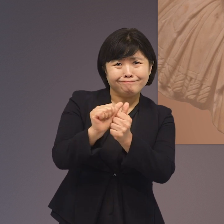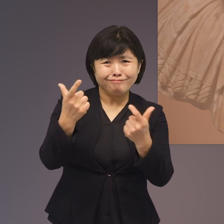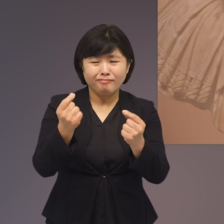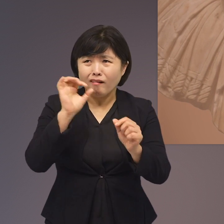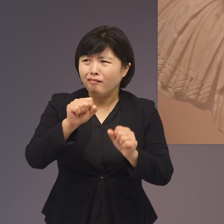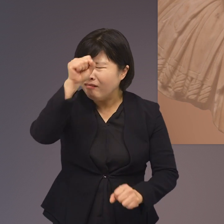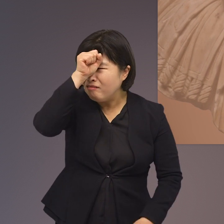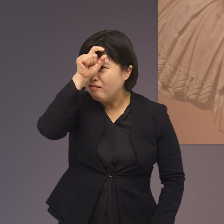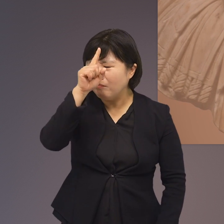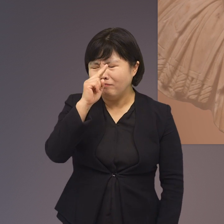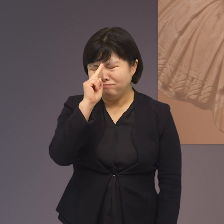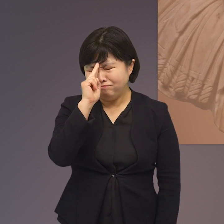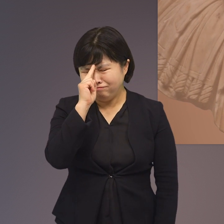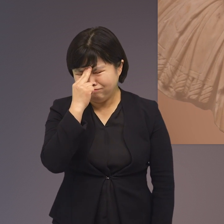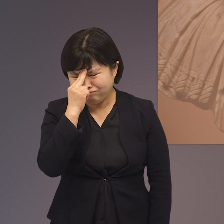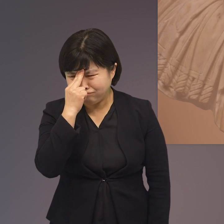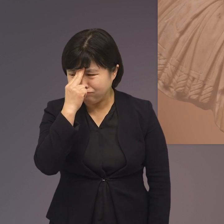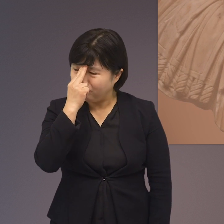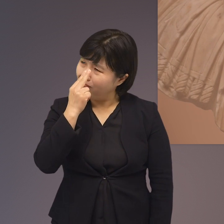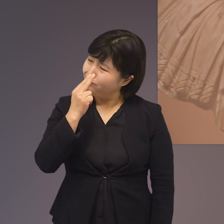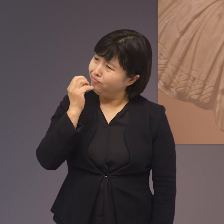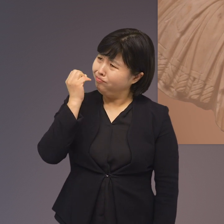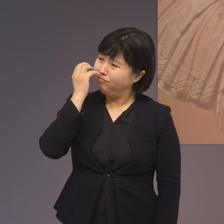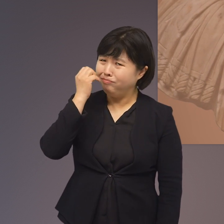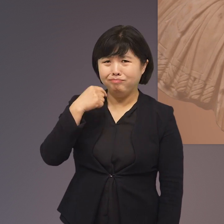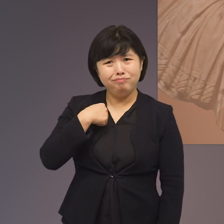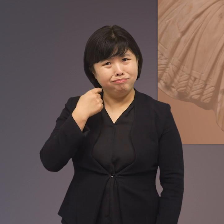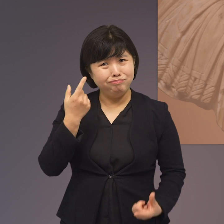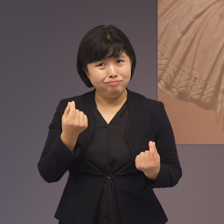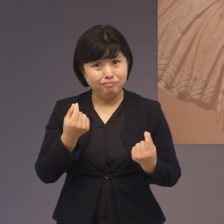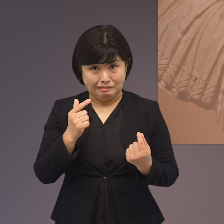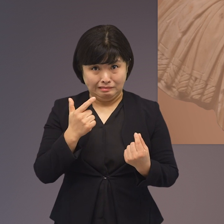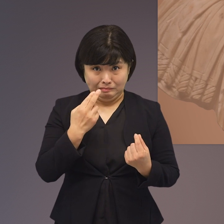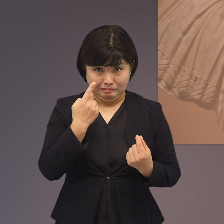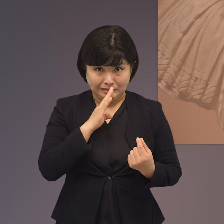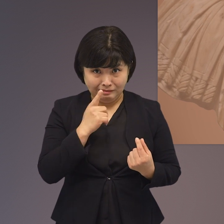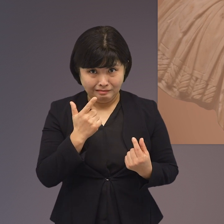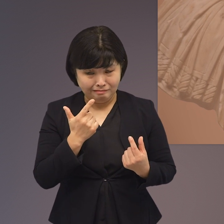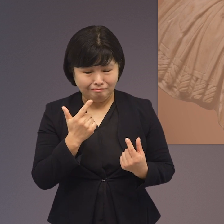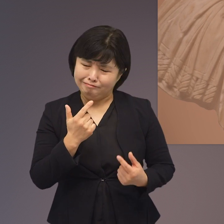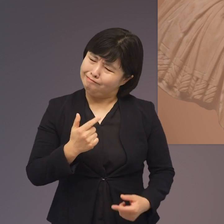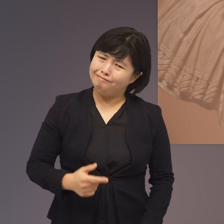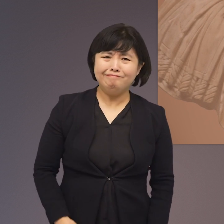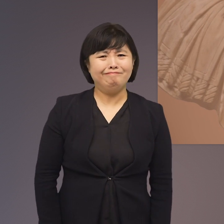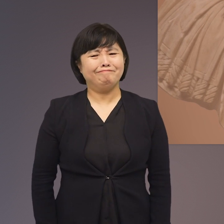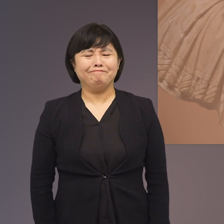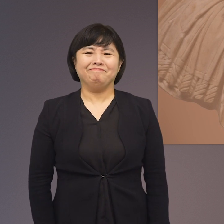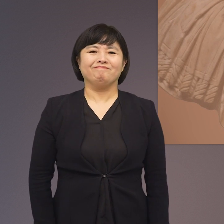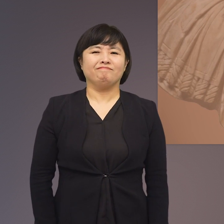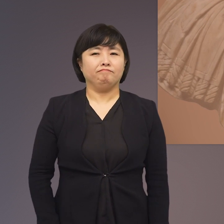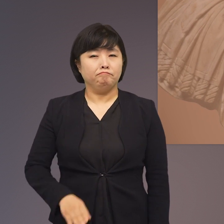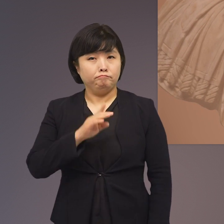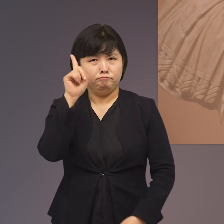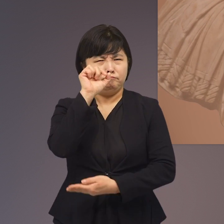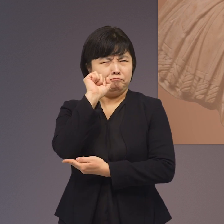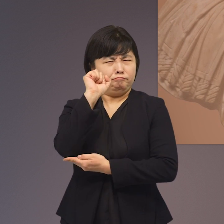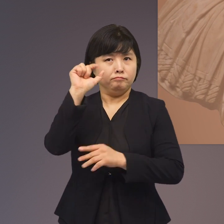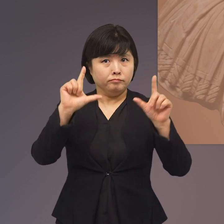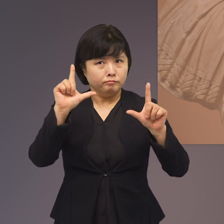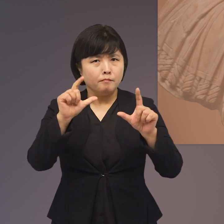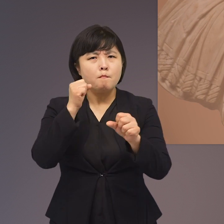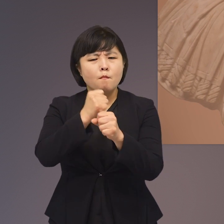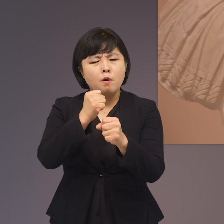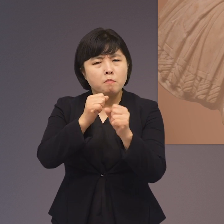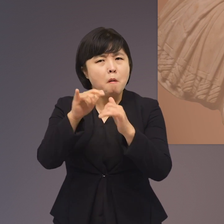읽힌다고 하면 저만의 착각일까요? 분명 이 조각상을 처음 만든 이는 멋들어진 망토를